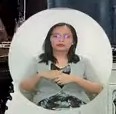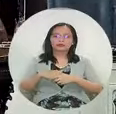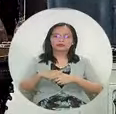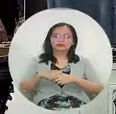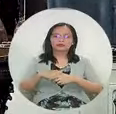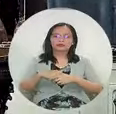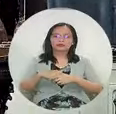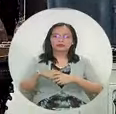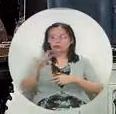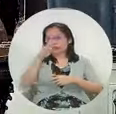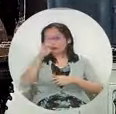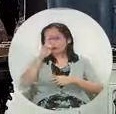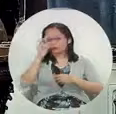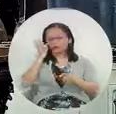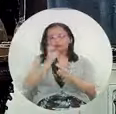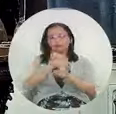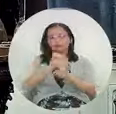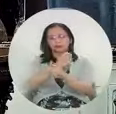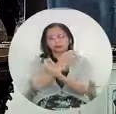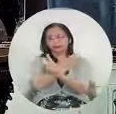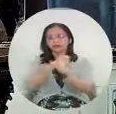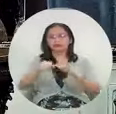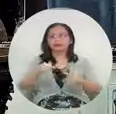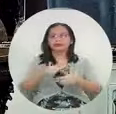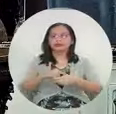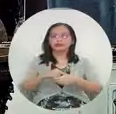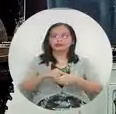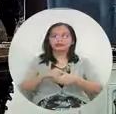Oh, maay pa ka ng